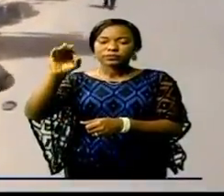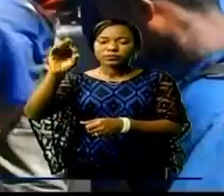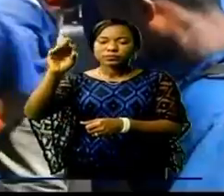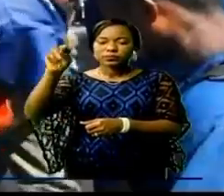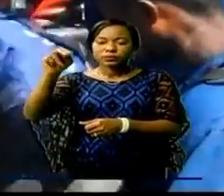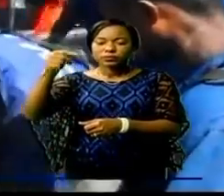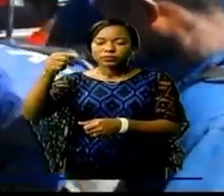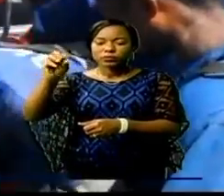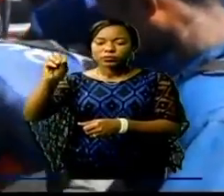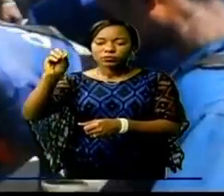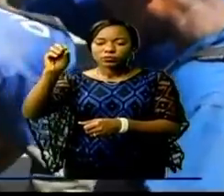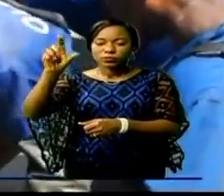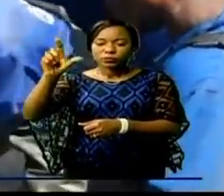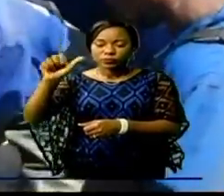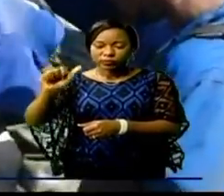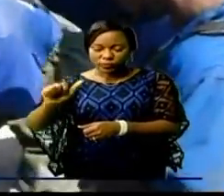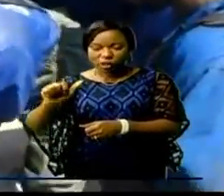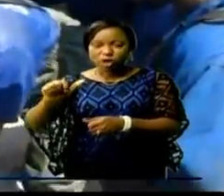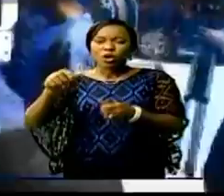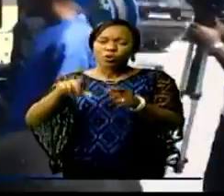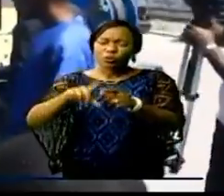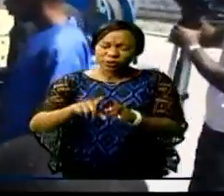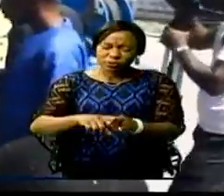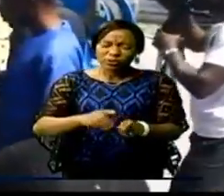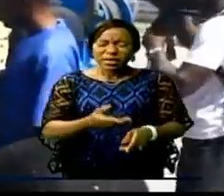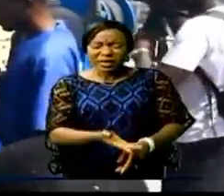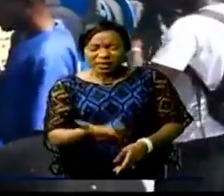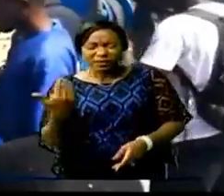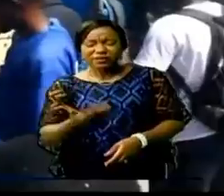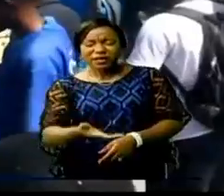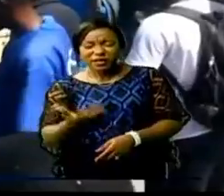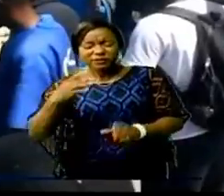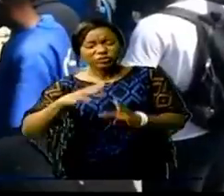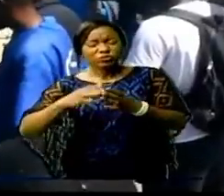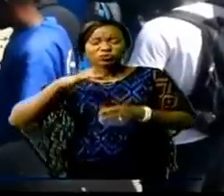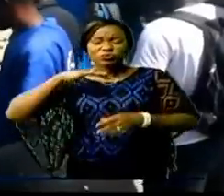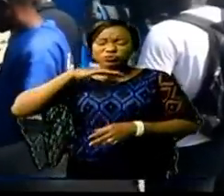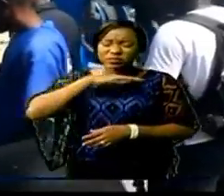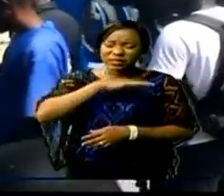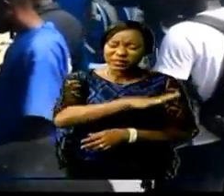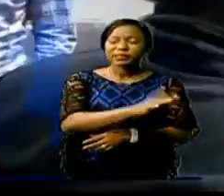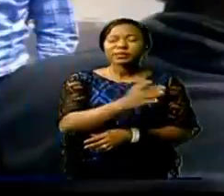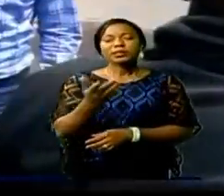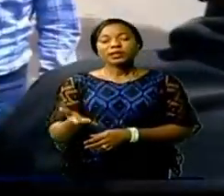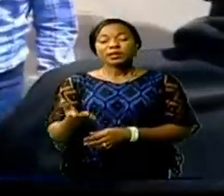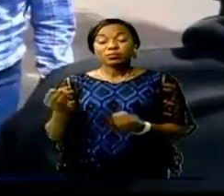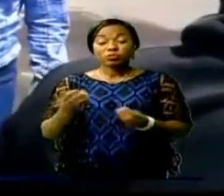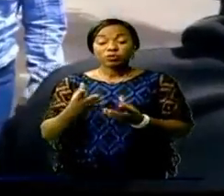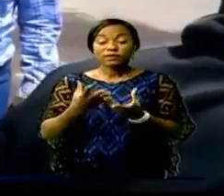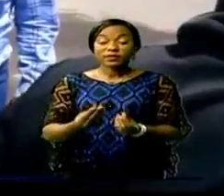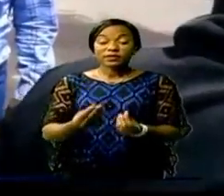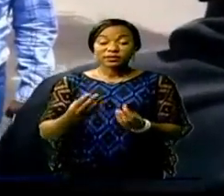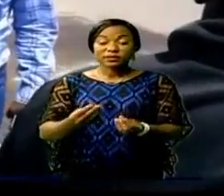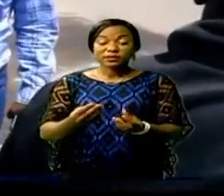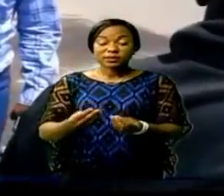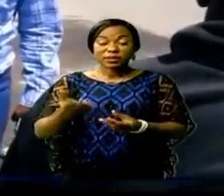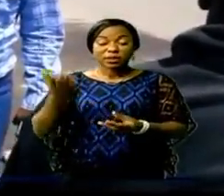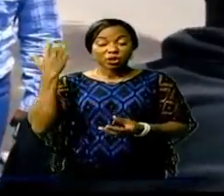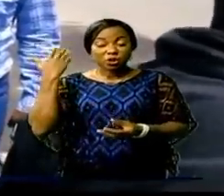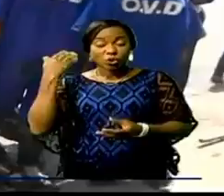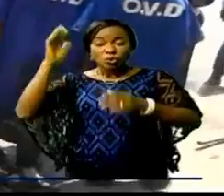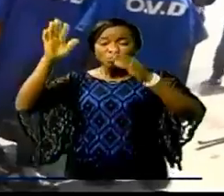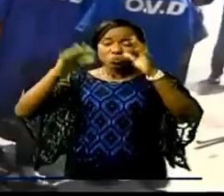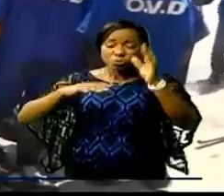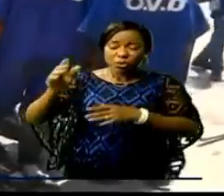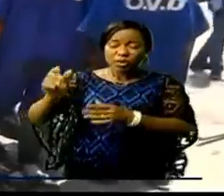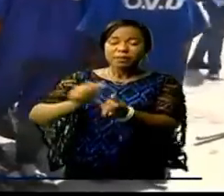l'OVD sont en plein débouchage des égouts à l'aide du camion hydrovide. C'est pour faciliter l'évacuation des eaux usées